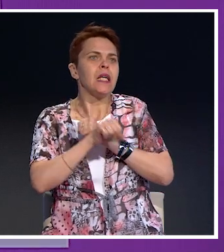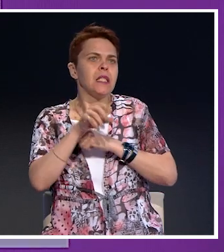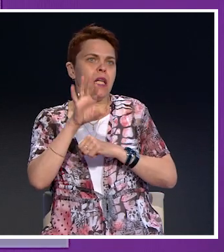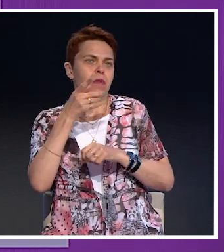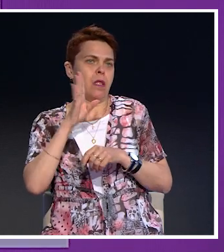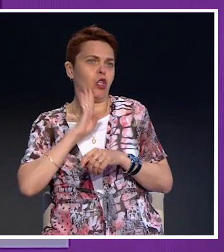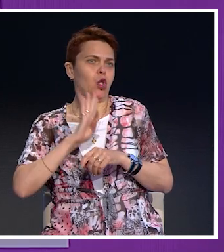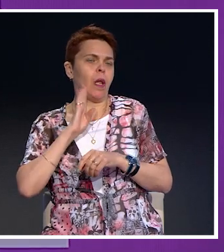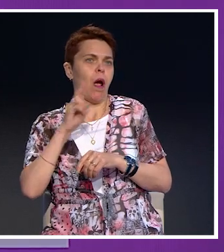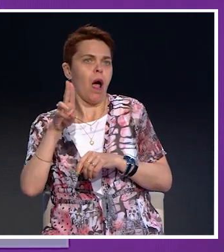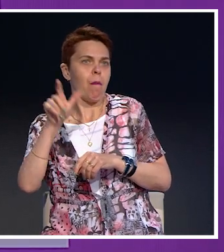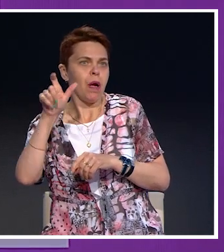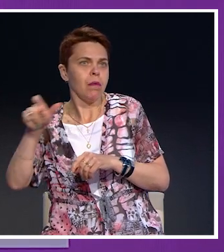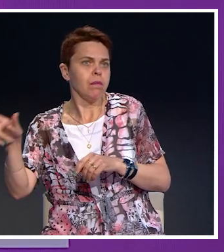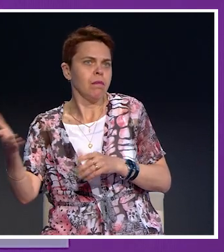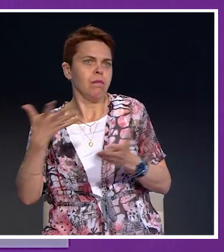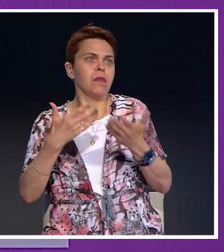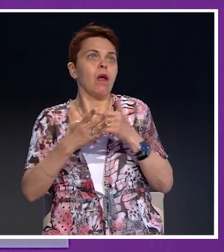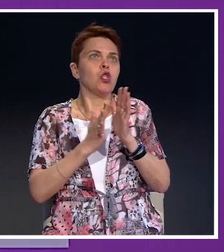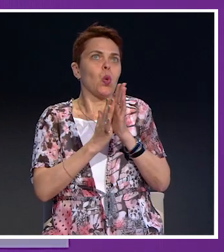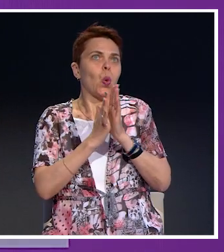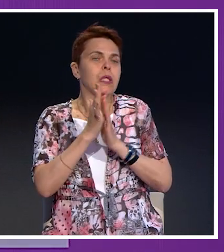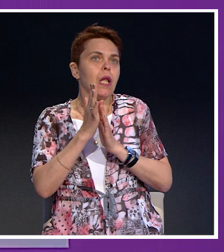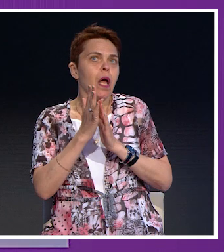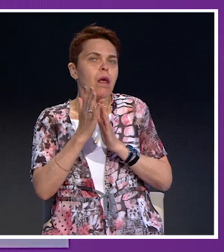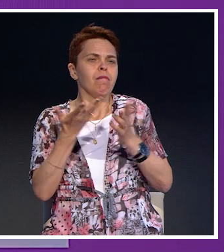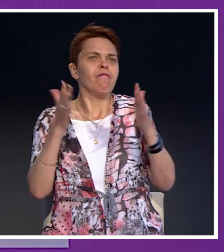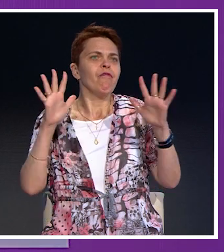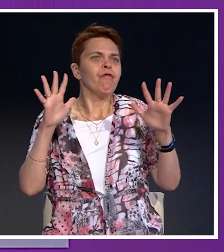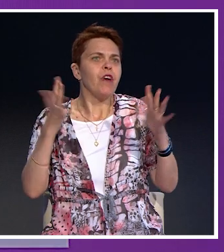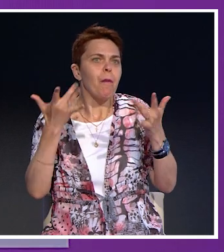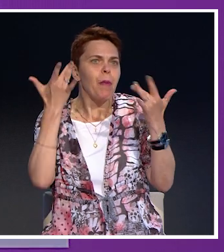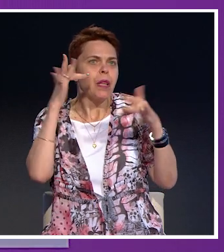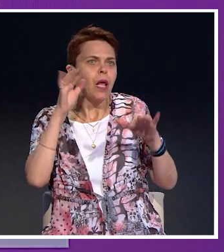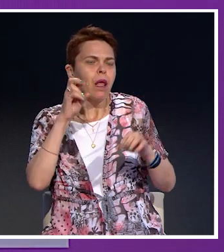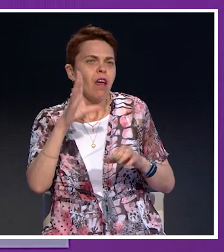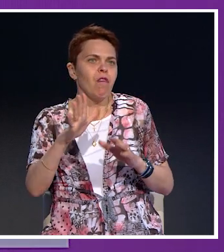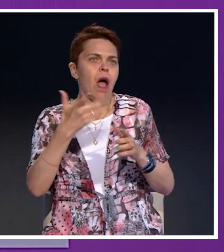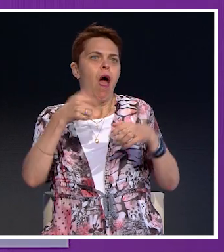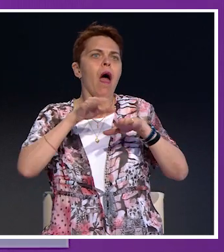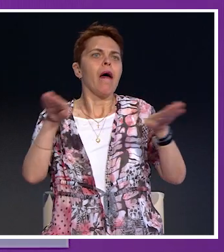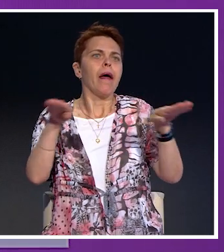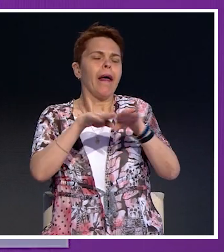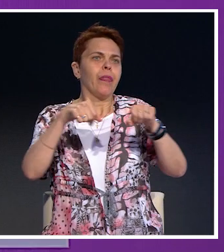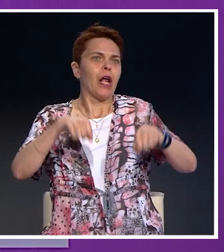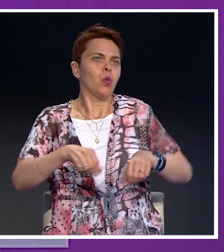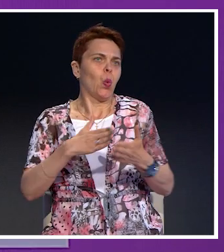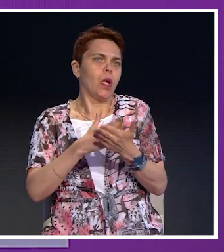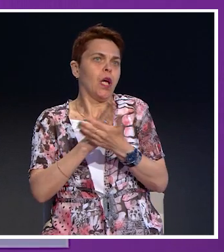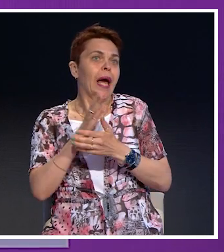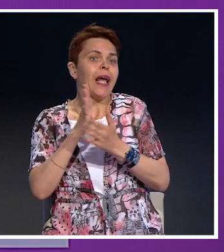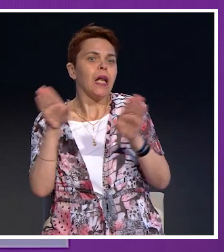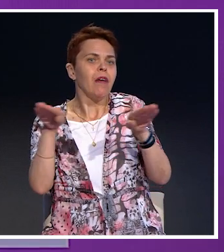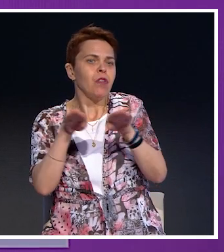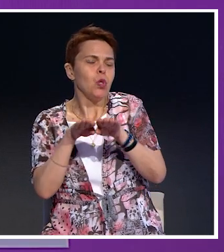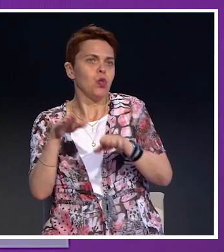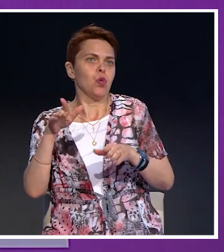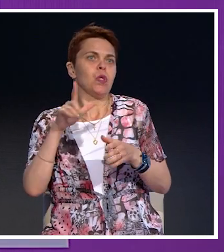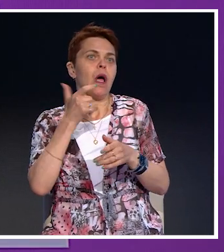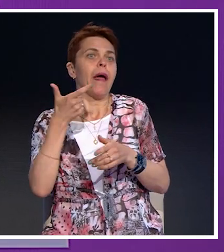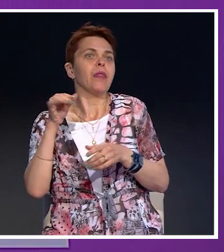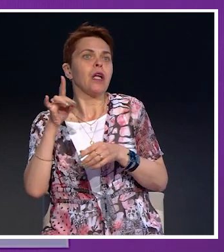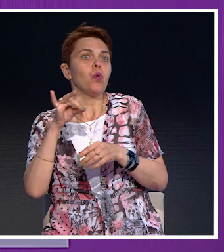над жінками. Водночас зростає кількість випадків приниження жінок за гендерною рівністю, за гендерною